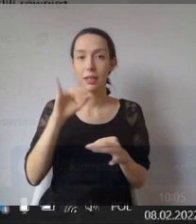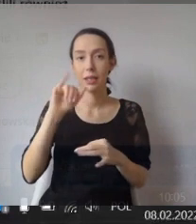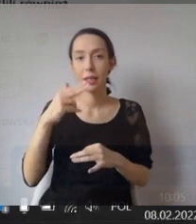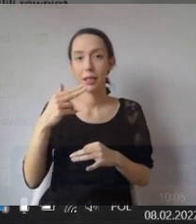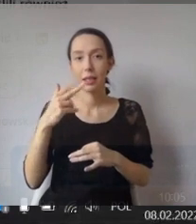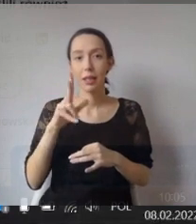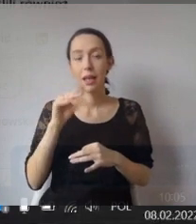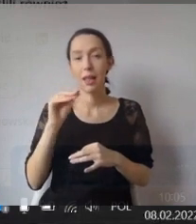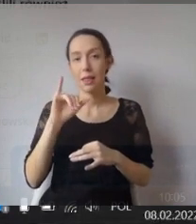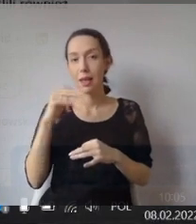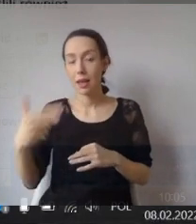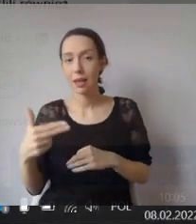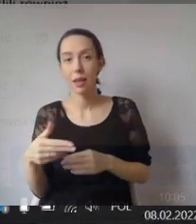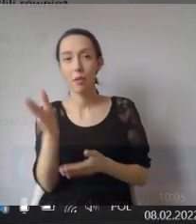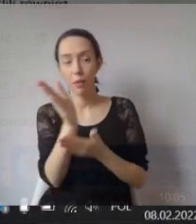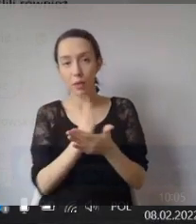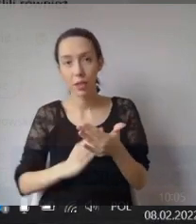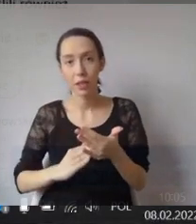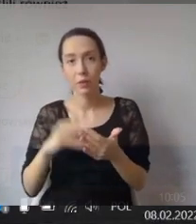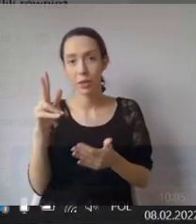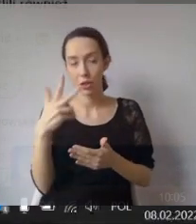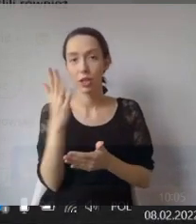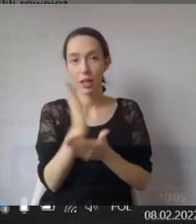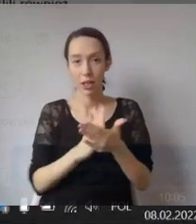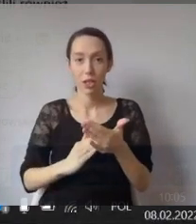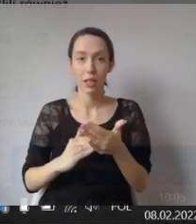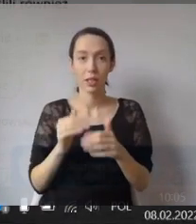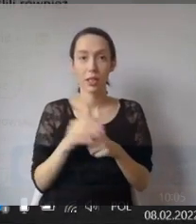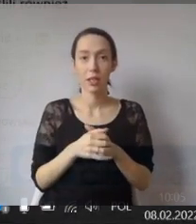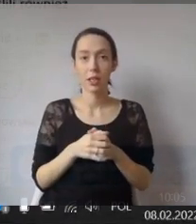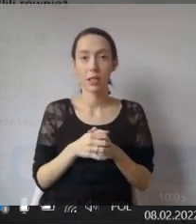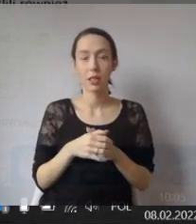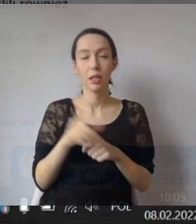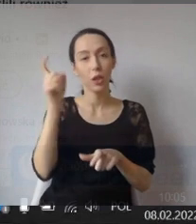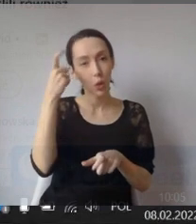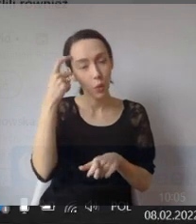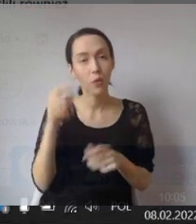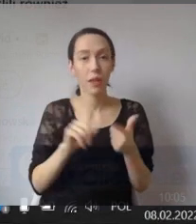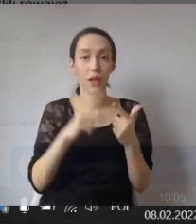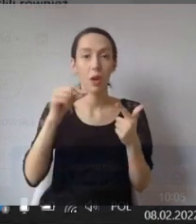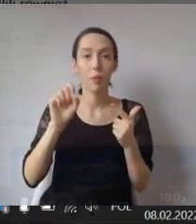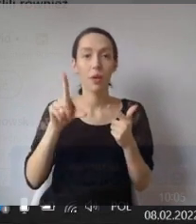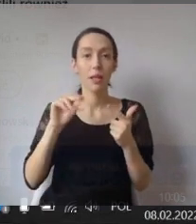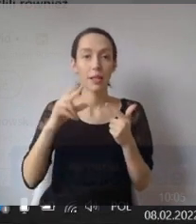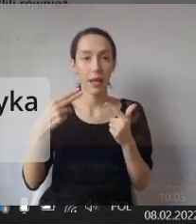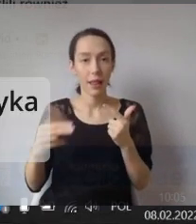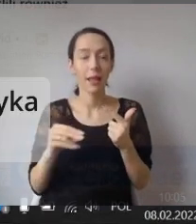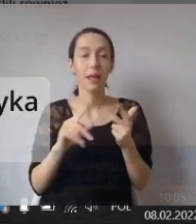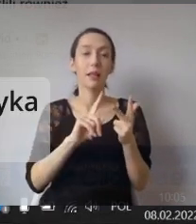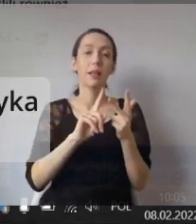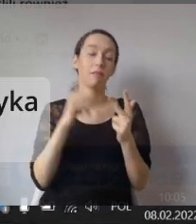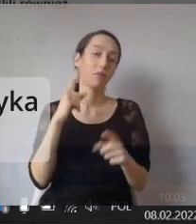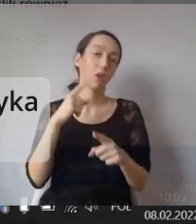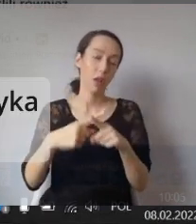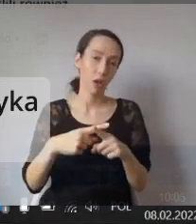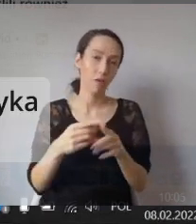na trzy takie główne części, jak główne, polecane i dodatkowe. I teraz,